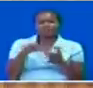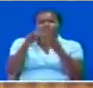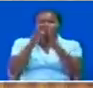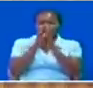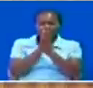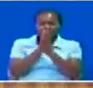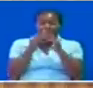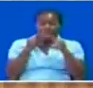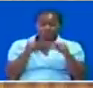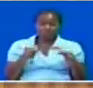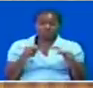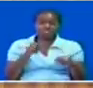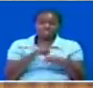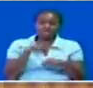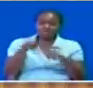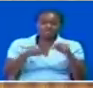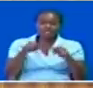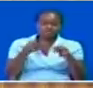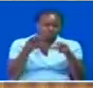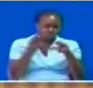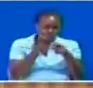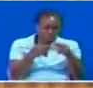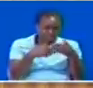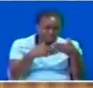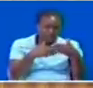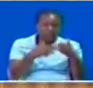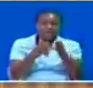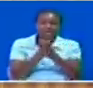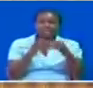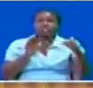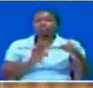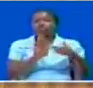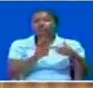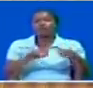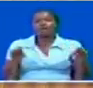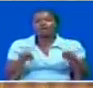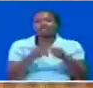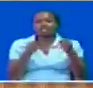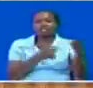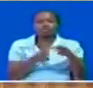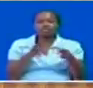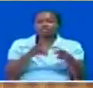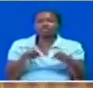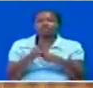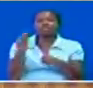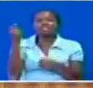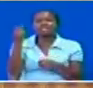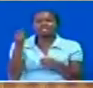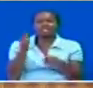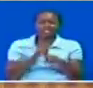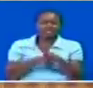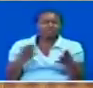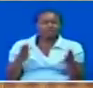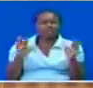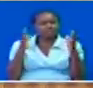amani wakati uchaguzi mkuu unapokaribia, sawia na kukomesha ajali barabarani ambazo zimelikumba taifa hili katika msimu huu wa sikukuu